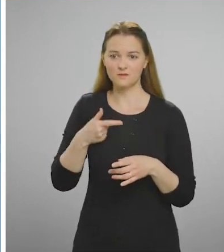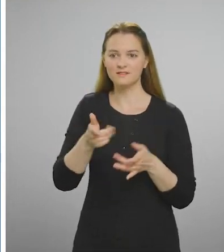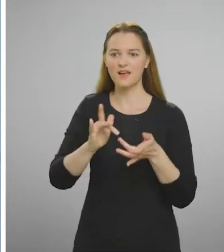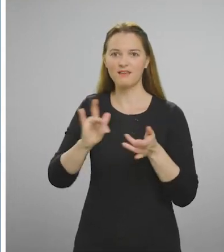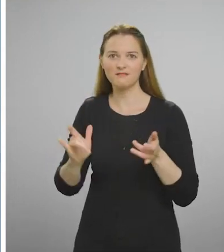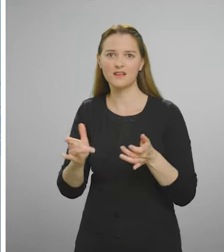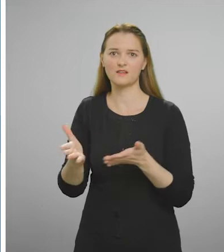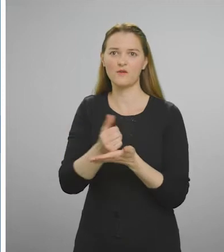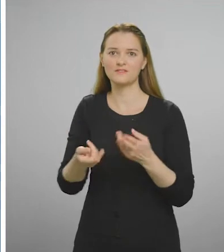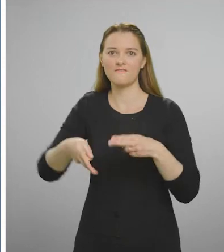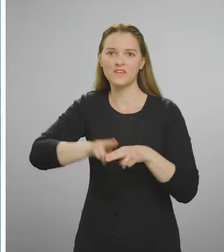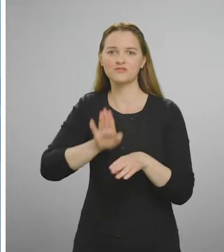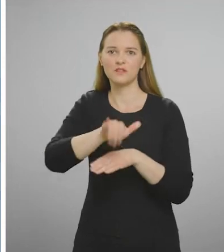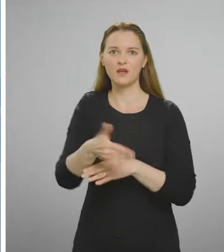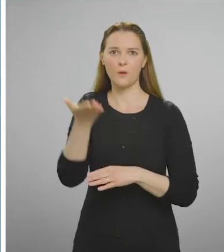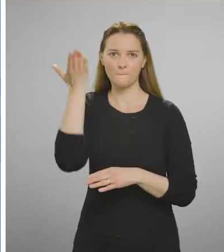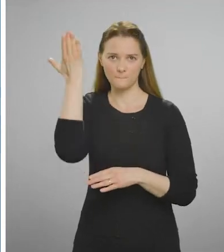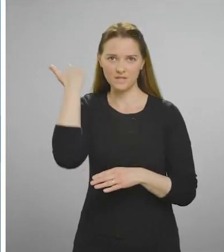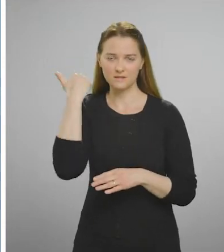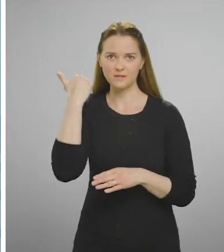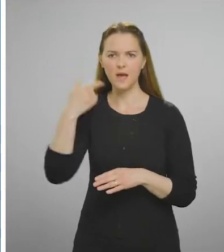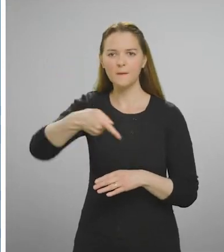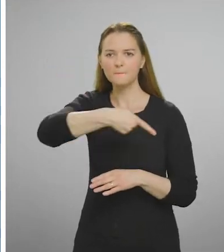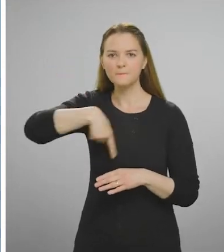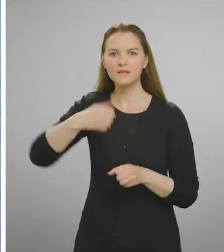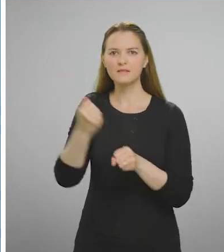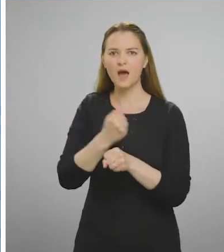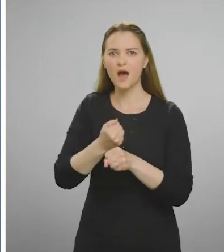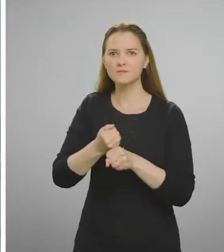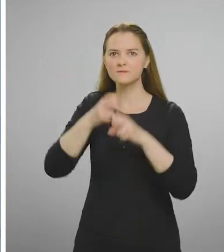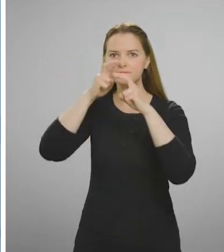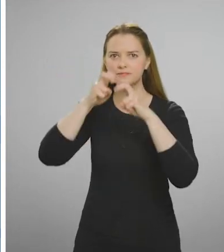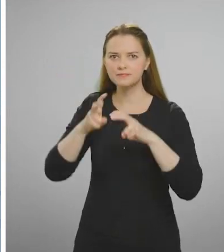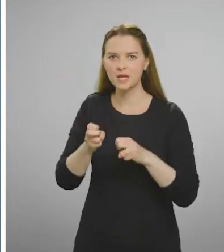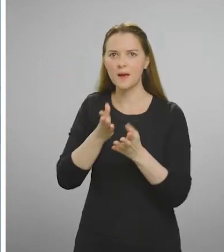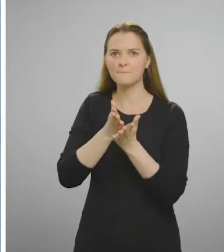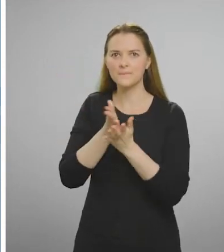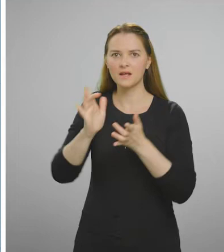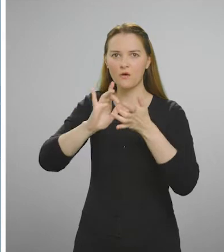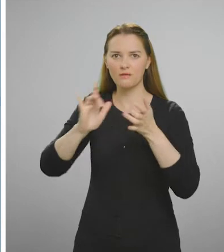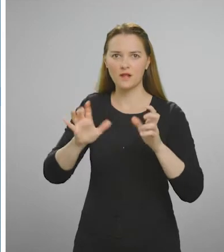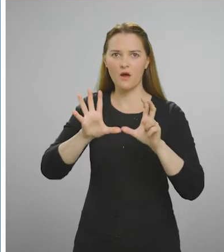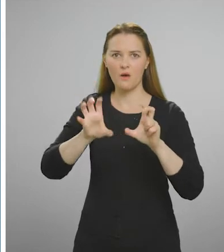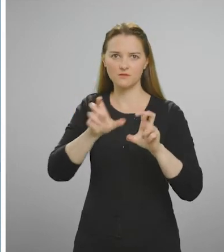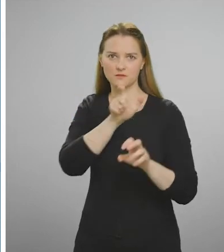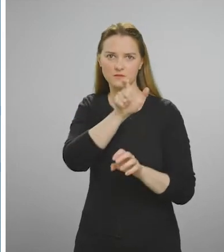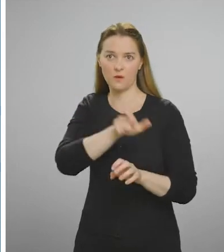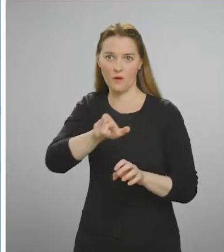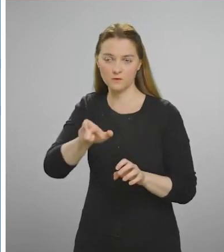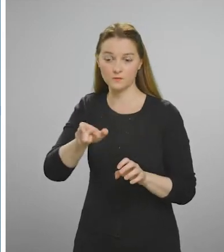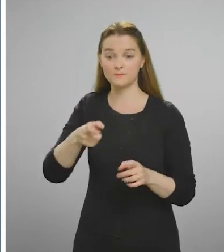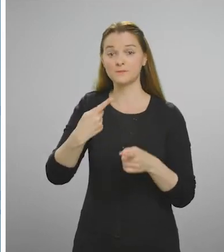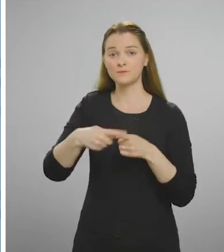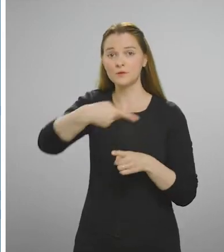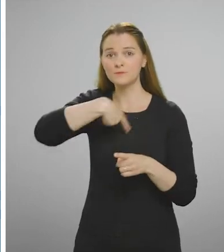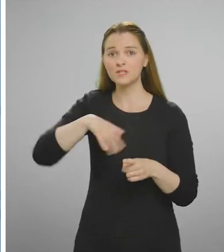obzirom na to da se u zadnjoj godini dana internet koristio više nego ikada prije, proveli smo jedno istraživanje na 800 ispitanika